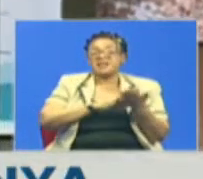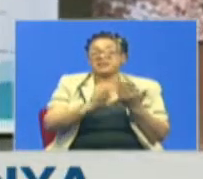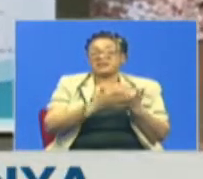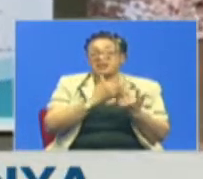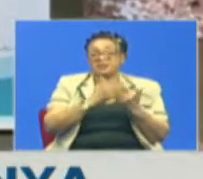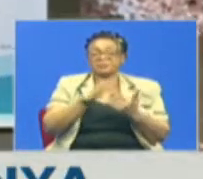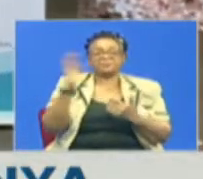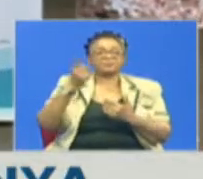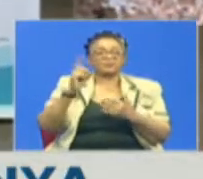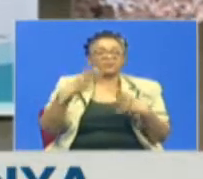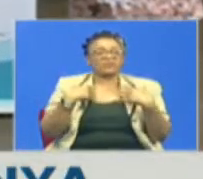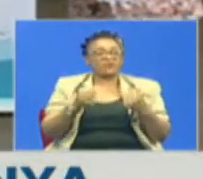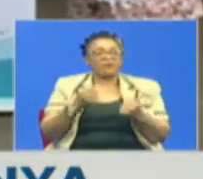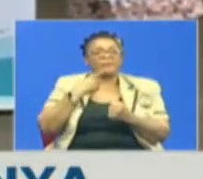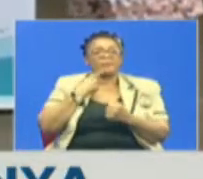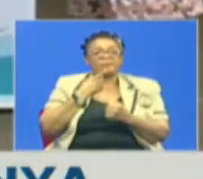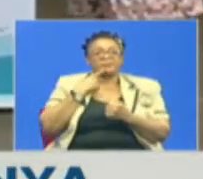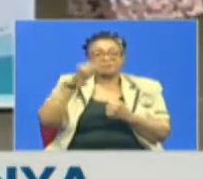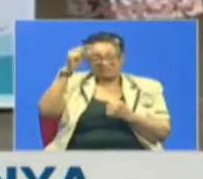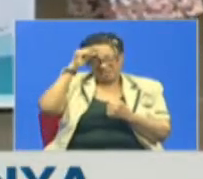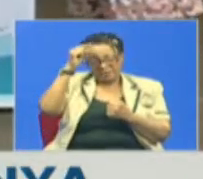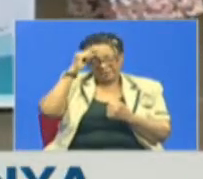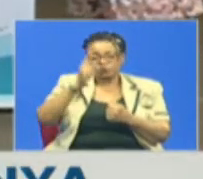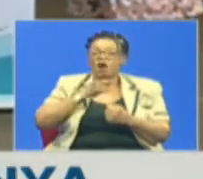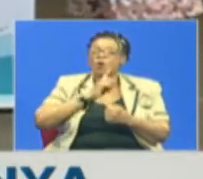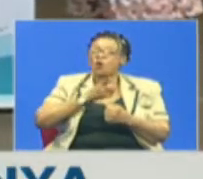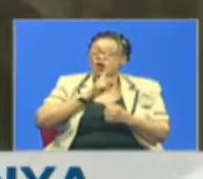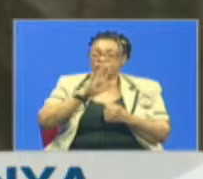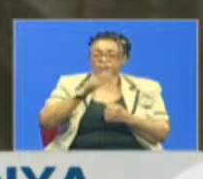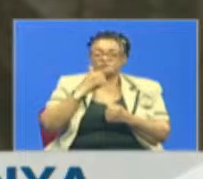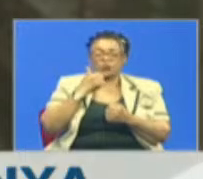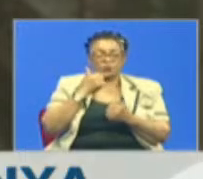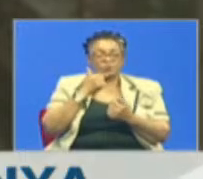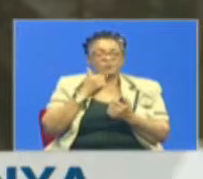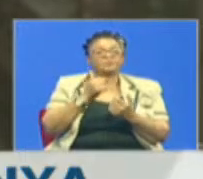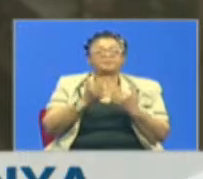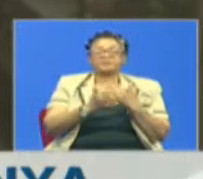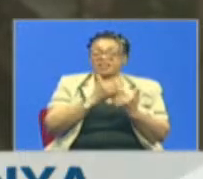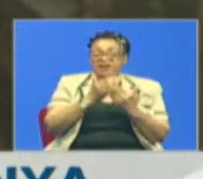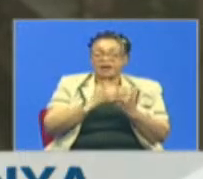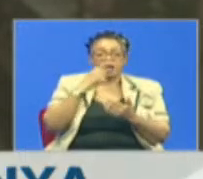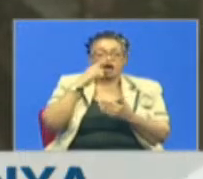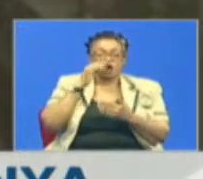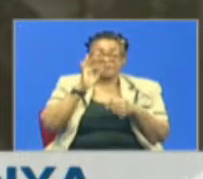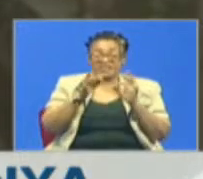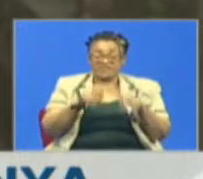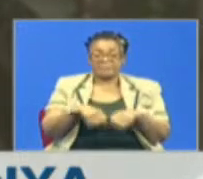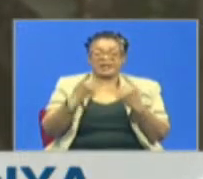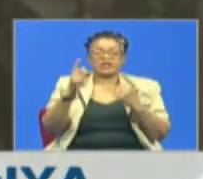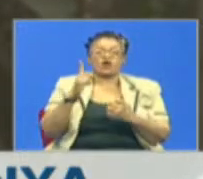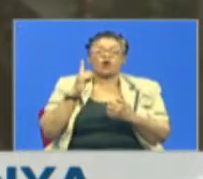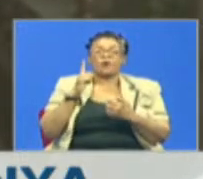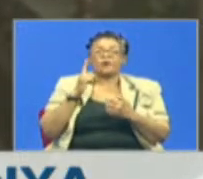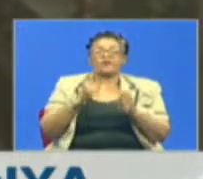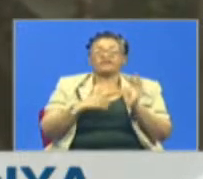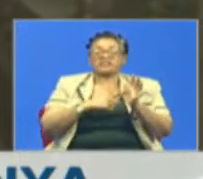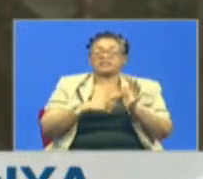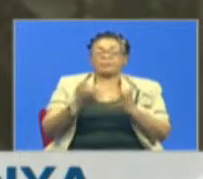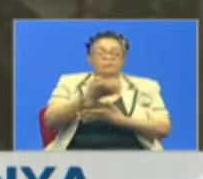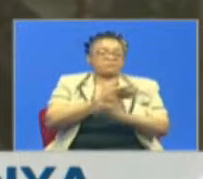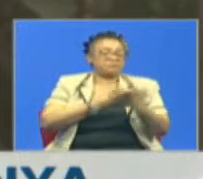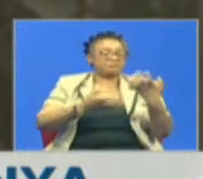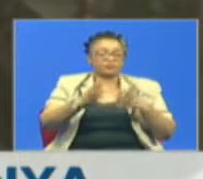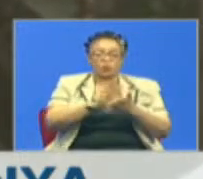kwamba serikali itachukua hatua kali kwa wale wanaotibiwa nyumbani wanapovunja sheria kama vile kutangamana na watu.